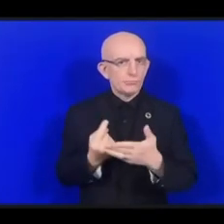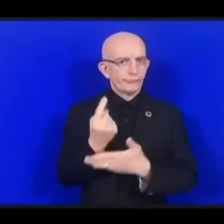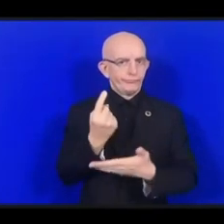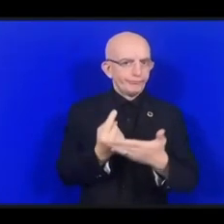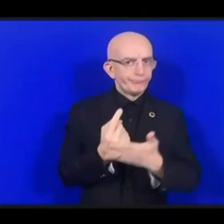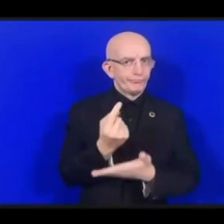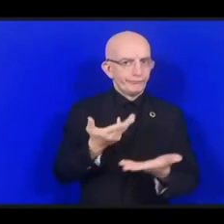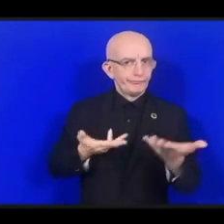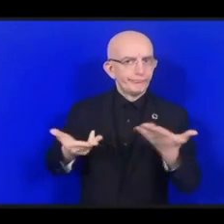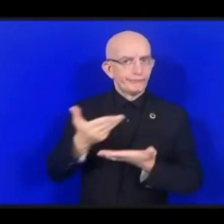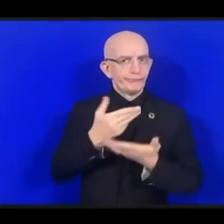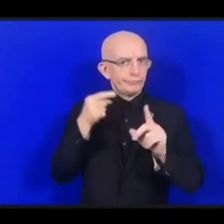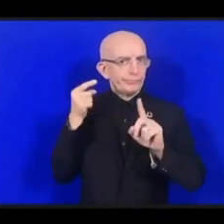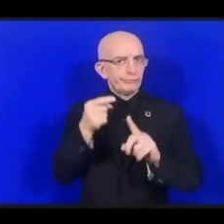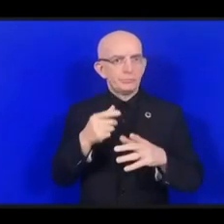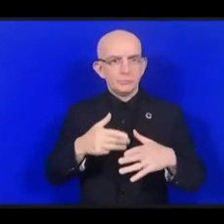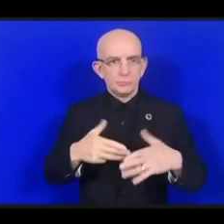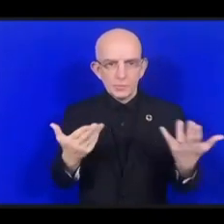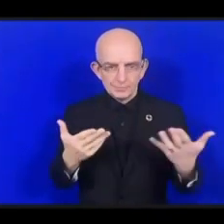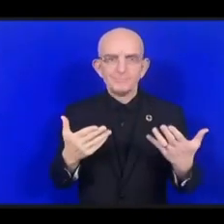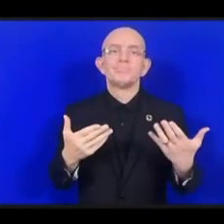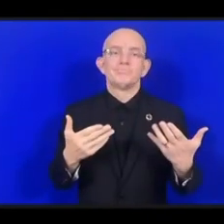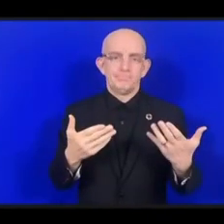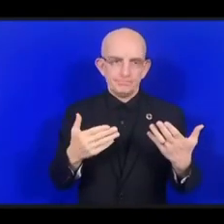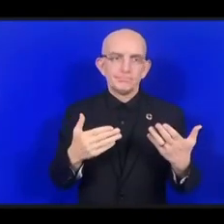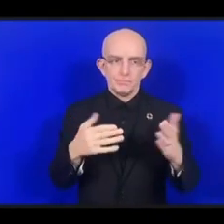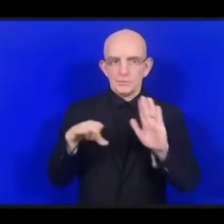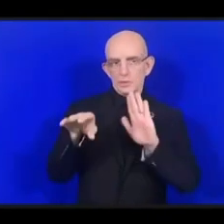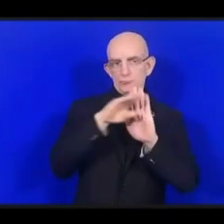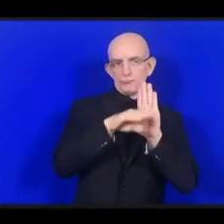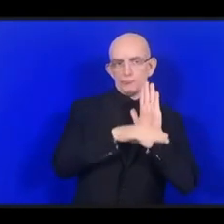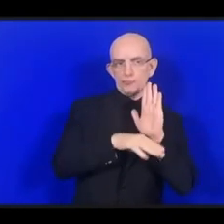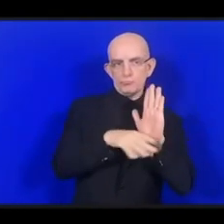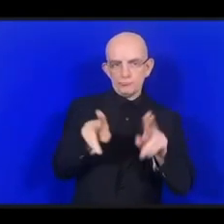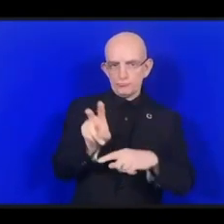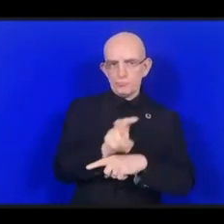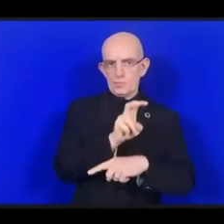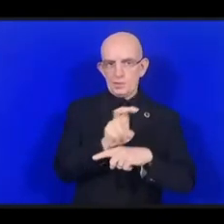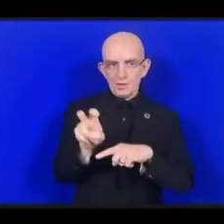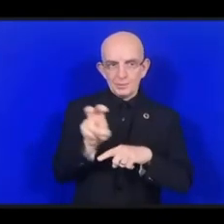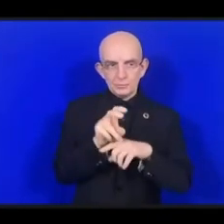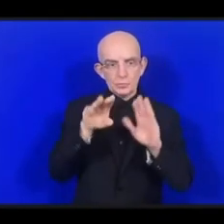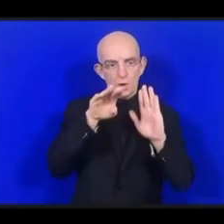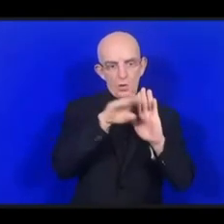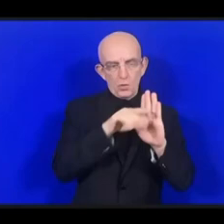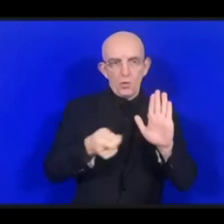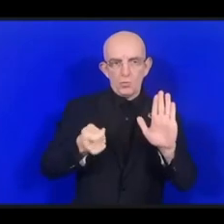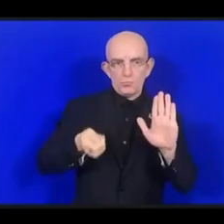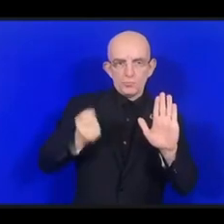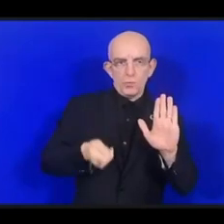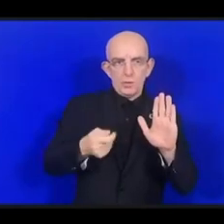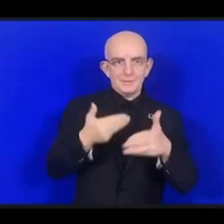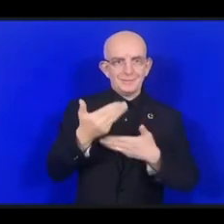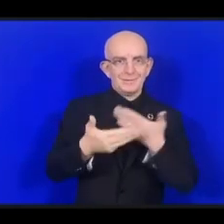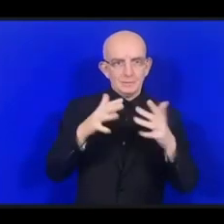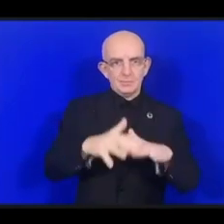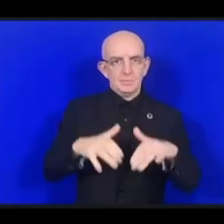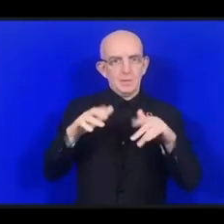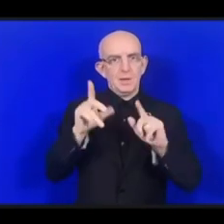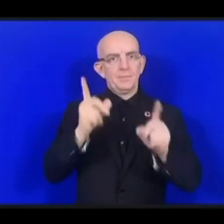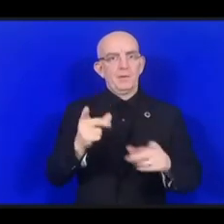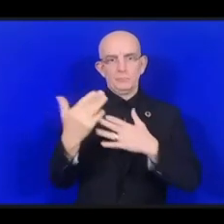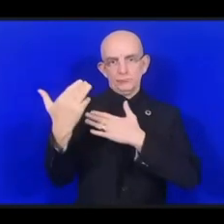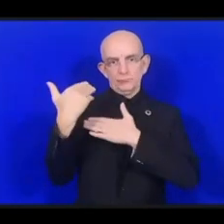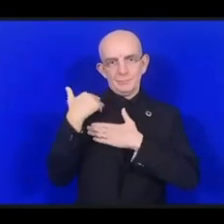créer des lois pour nous Assur pour s'assurer que les besoins nationaux sont protégés lorsque l'on se lance dans ce processus